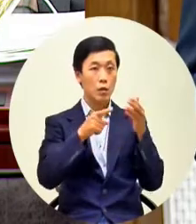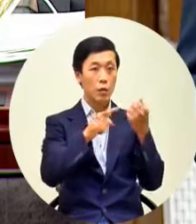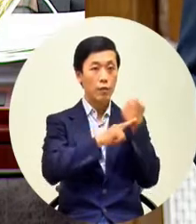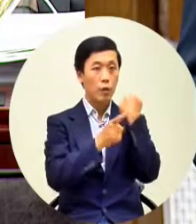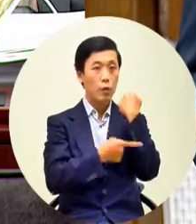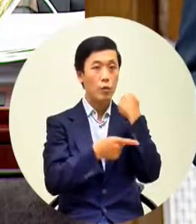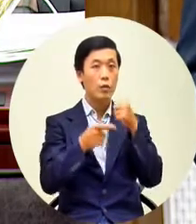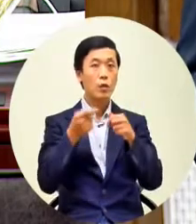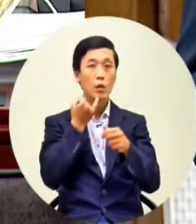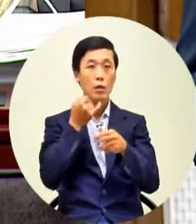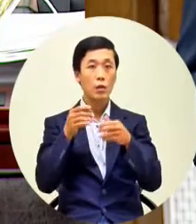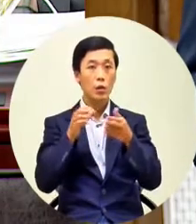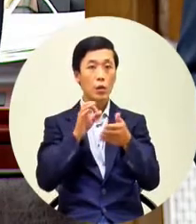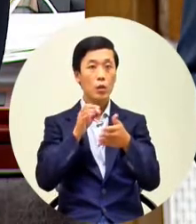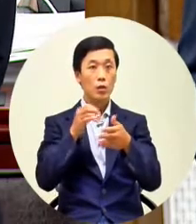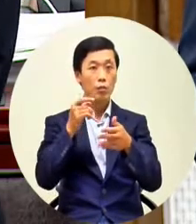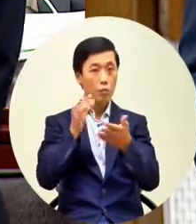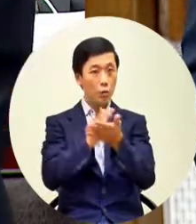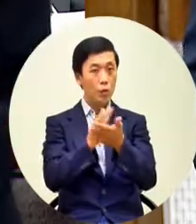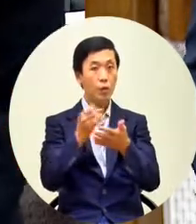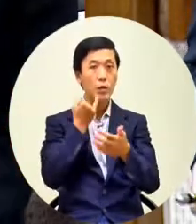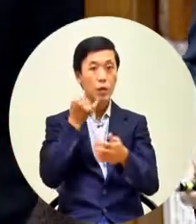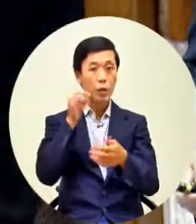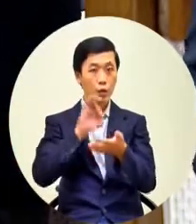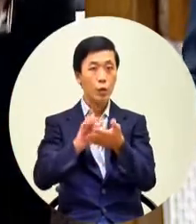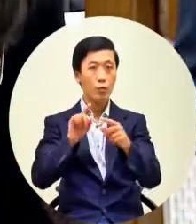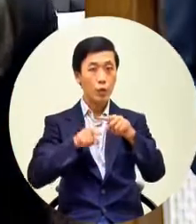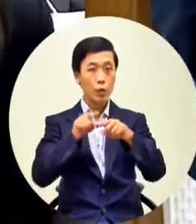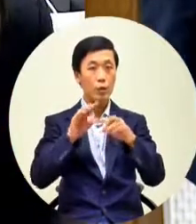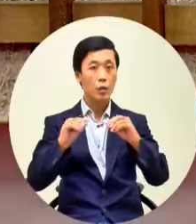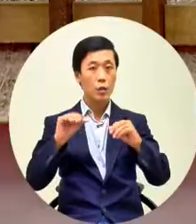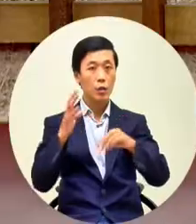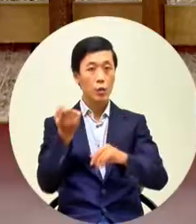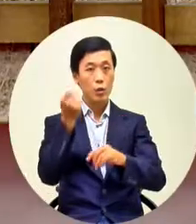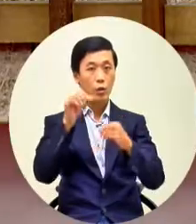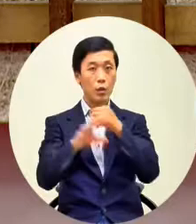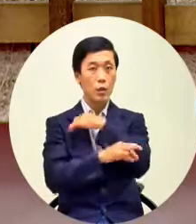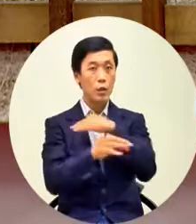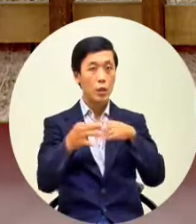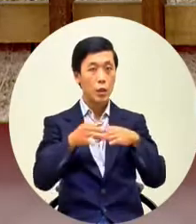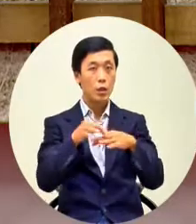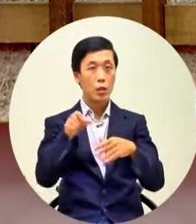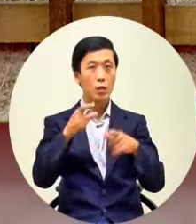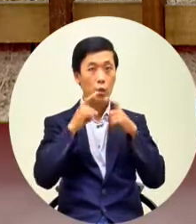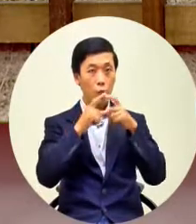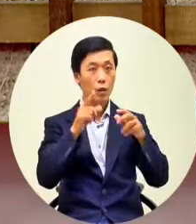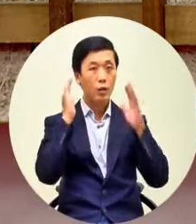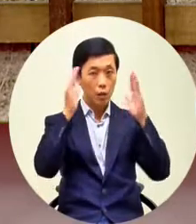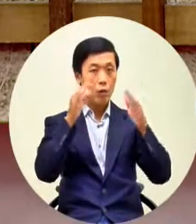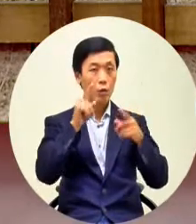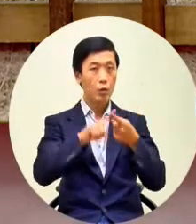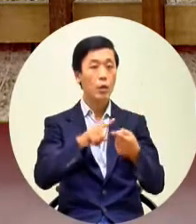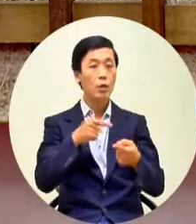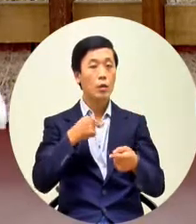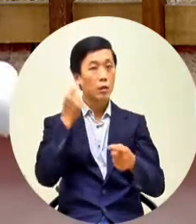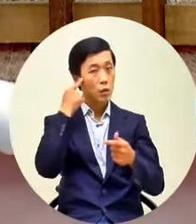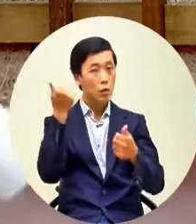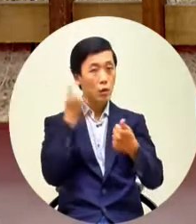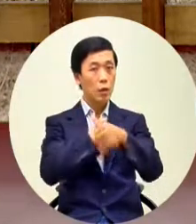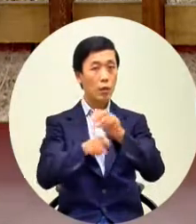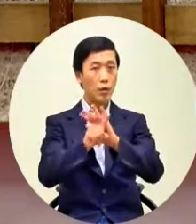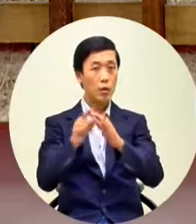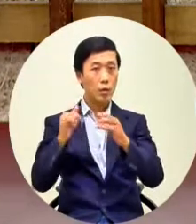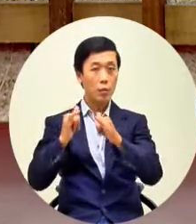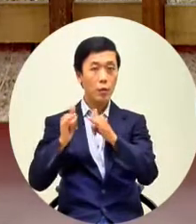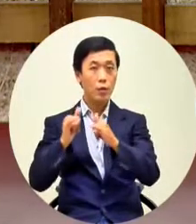平均地权基金，当然是可以支应。 好，谢谢市长。好，这个答复非常正面，代表这地方民众的期